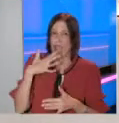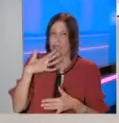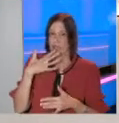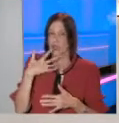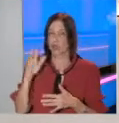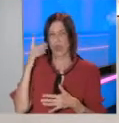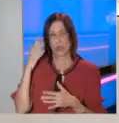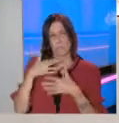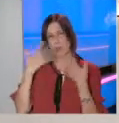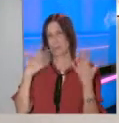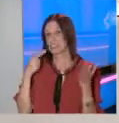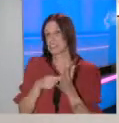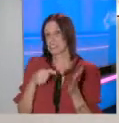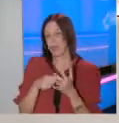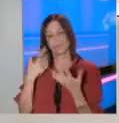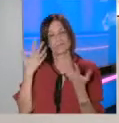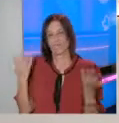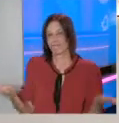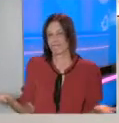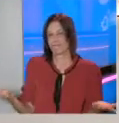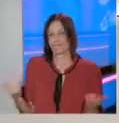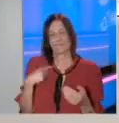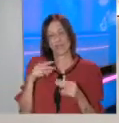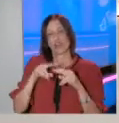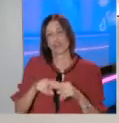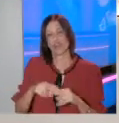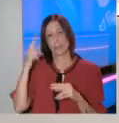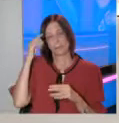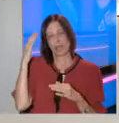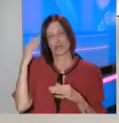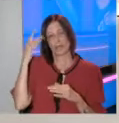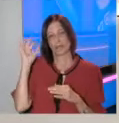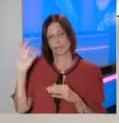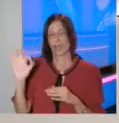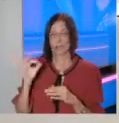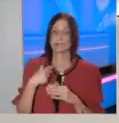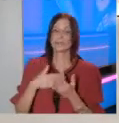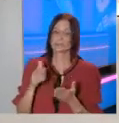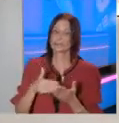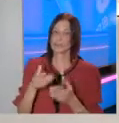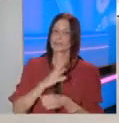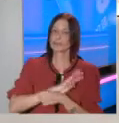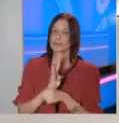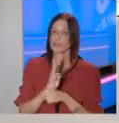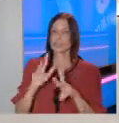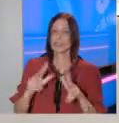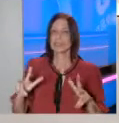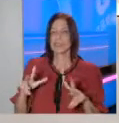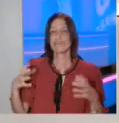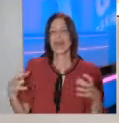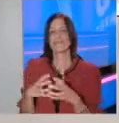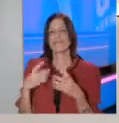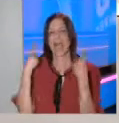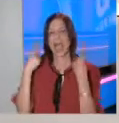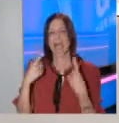ויותר חד משמעית. מה הסיבות? משאיר לכם את המחשבה. טוב, אנחנו ממשיכים בענייני הקורונה והמצב בחברה החרדית.